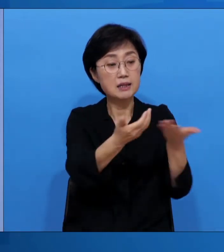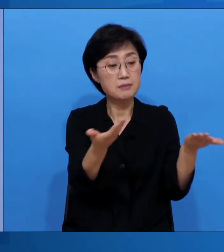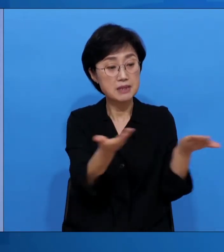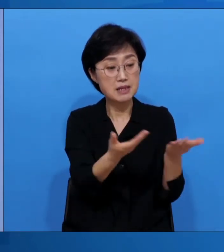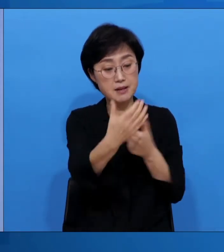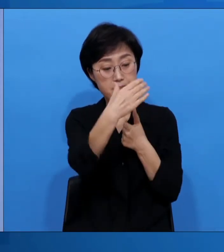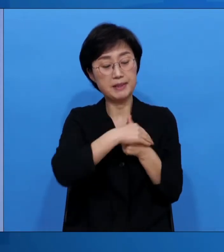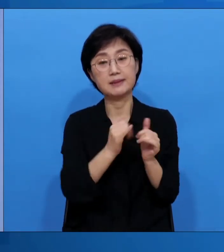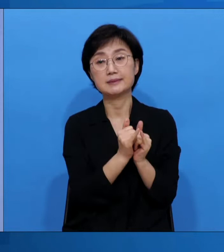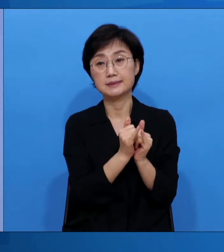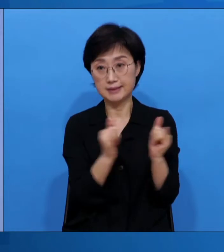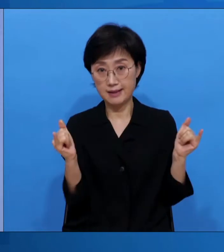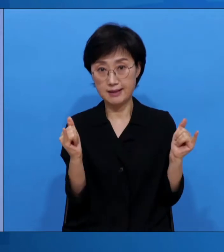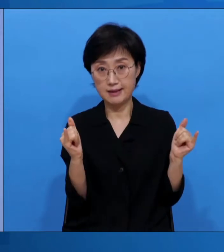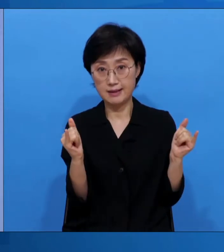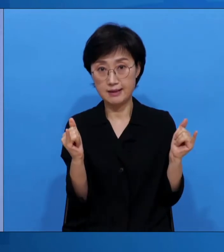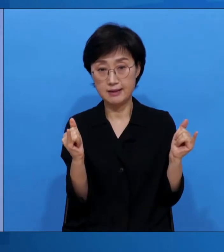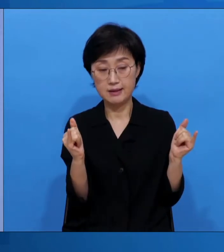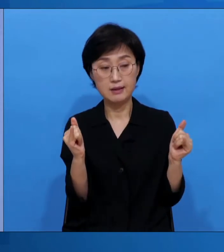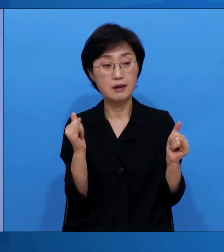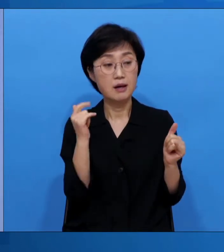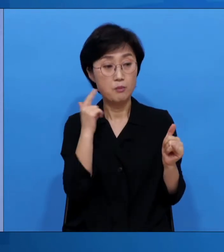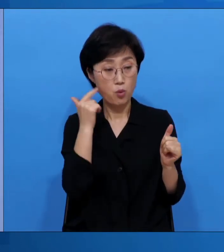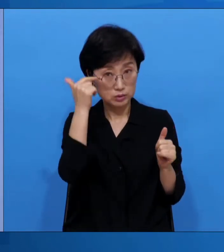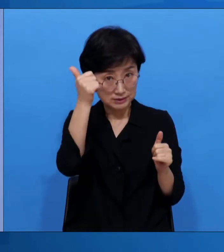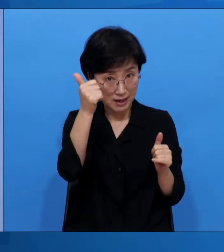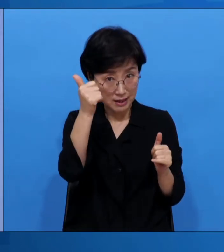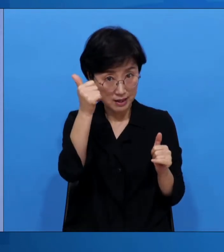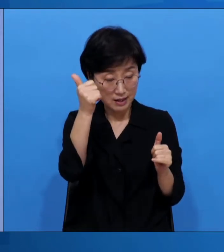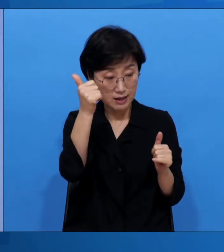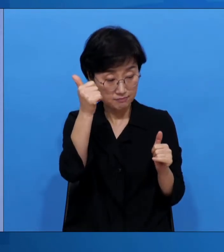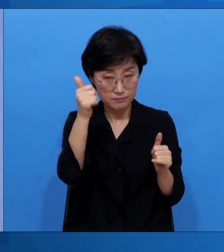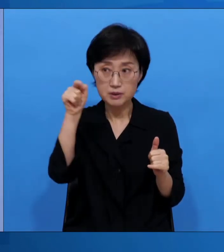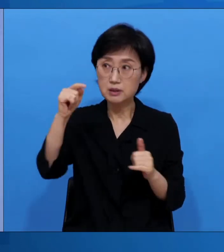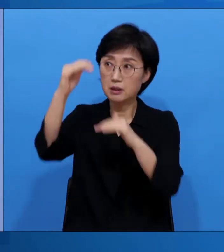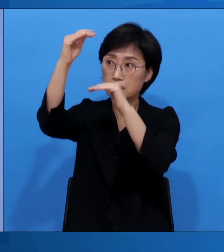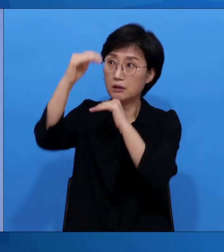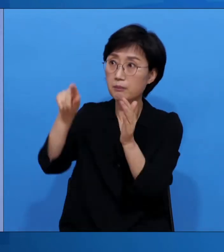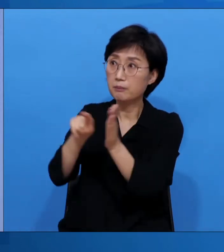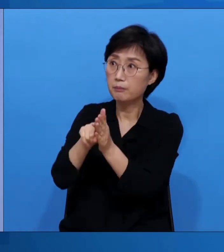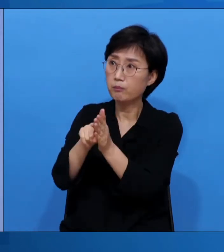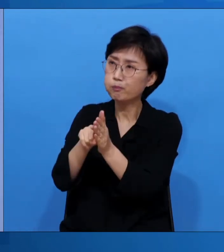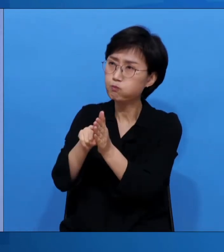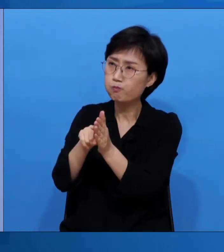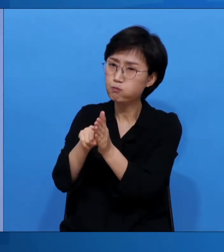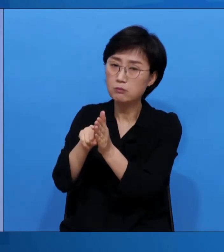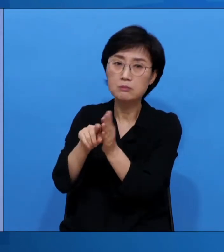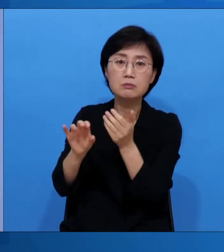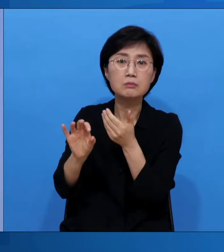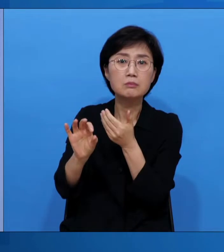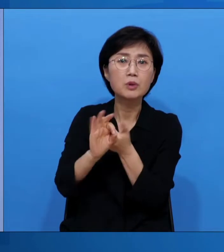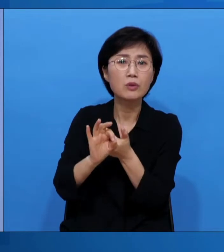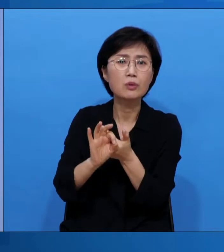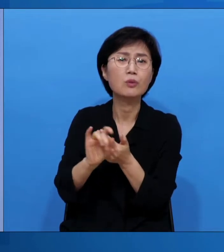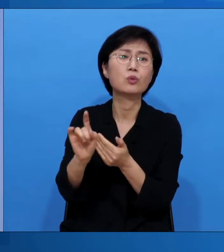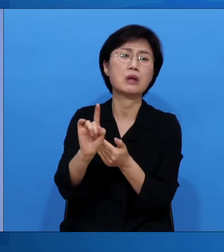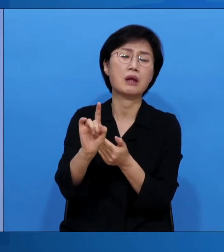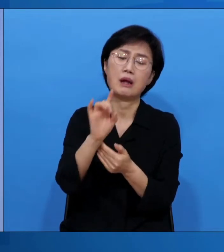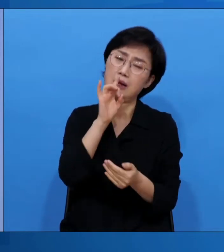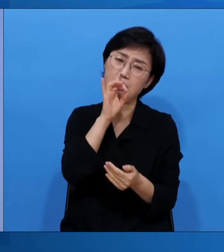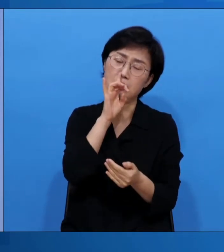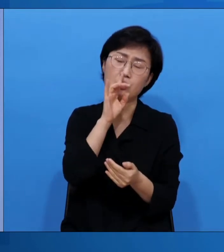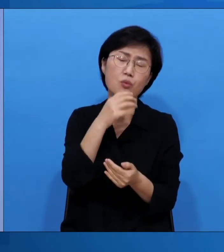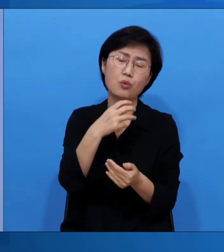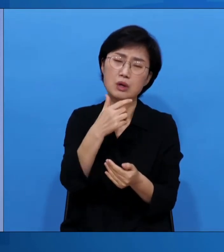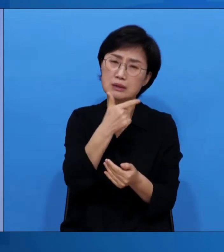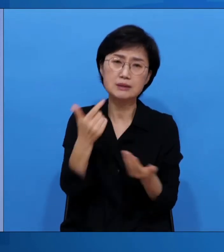특히 교육자들이 이 믿음이 없으면 큰일 나죠. Workers of the Lord, especially our associate pastors, if you do not have this faith, then you'll be faced with